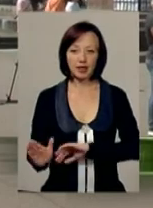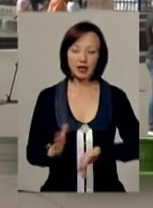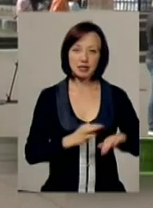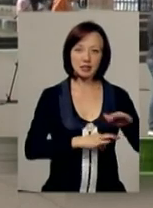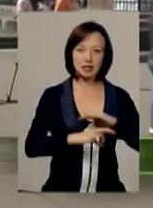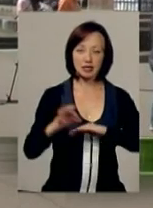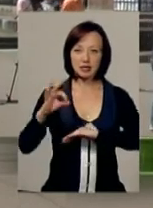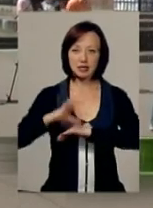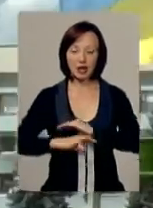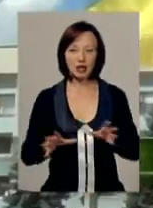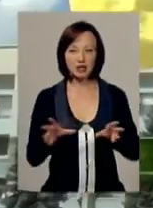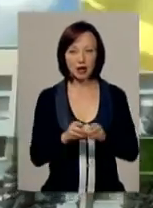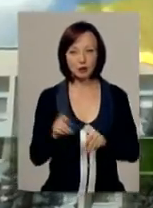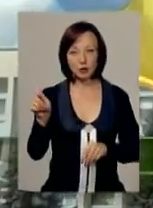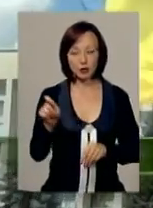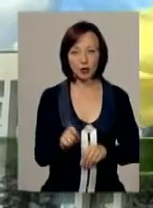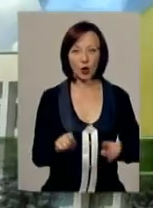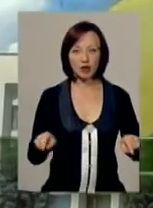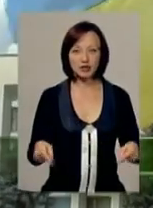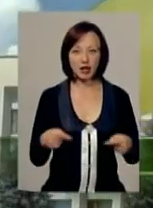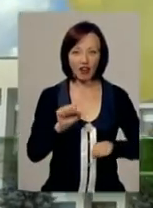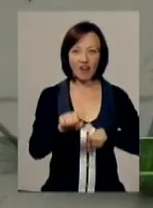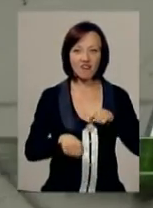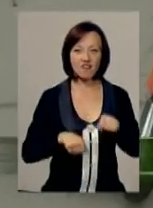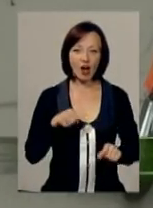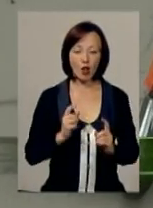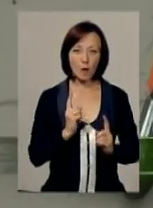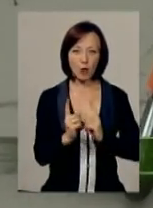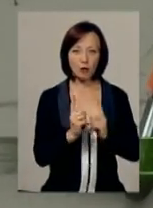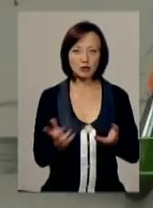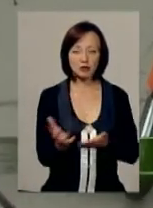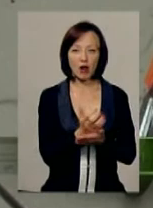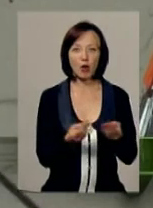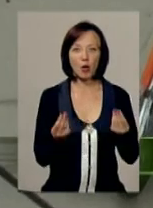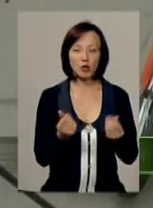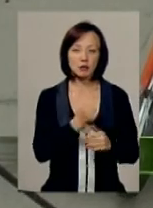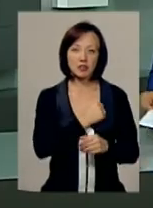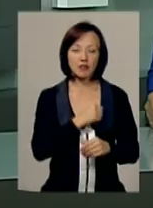Схід-захід разом. На Хмельниччину прибули організатори велопробігу, які збирають кошти для бійців АТО.